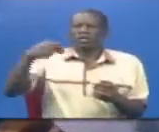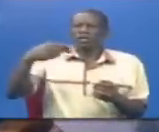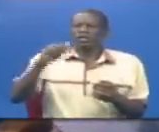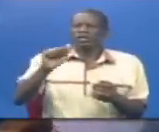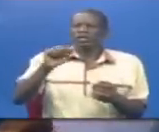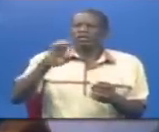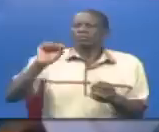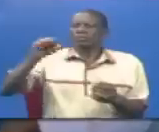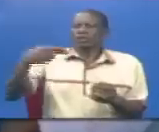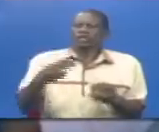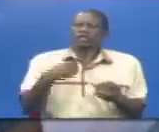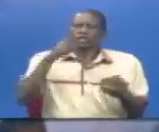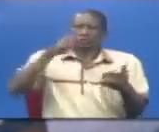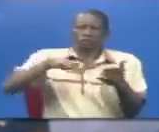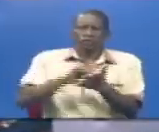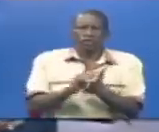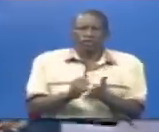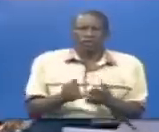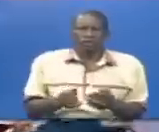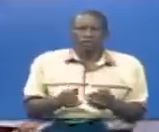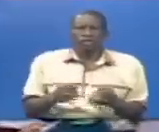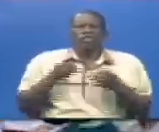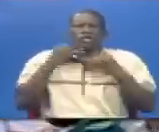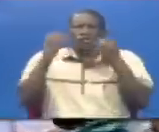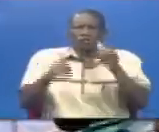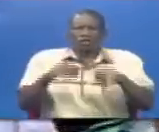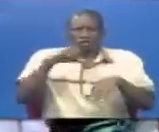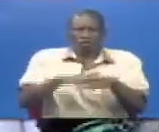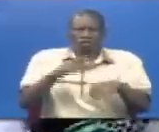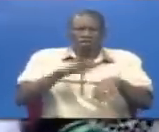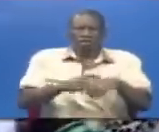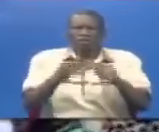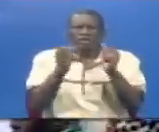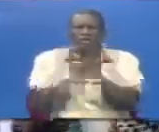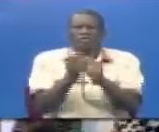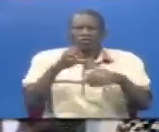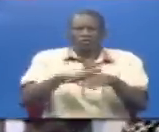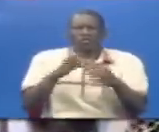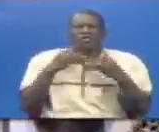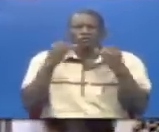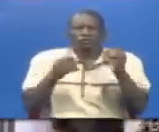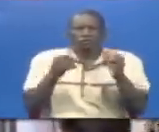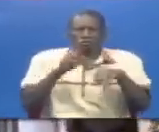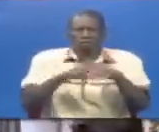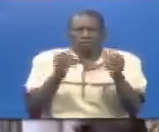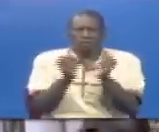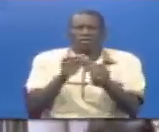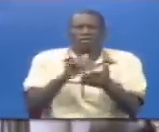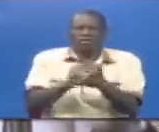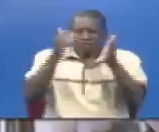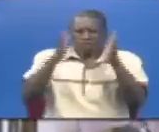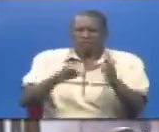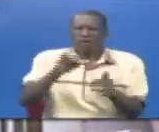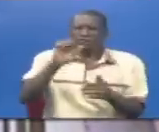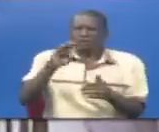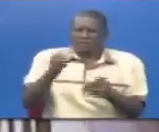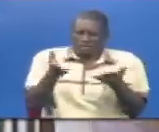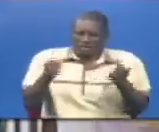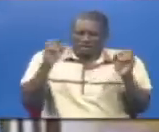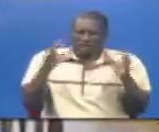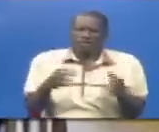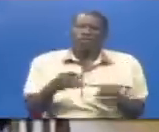Shebesh, akisema kwamba ni taarifa ambayo amepata mwendo wa saa 5 kwamba huyo jamaa wa IEBC hayuko hapa, madai